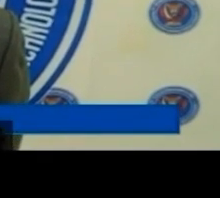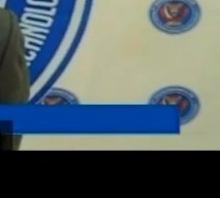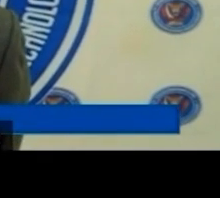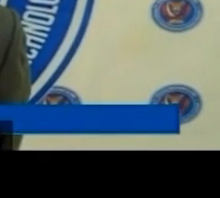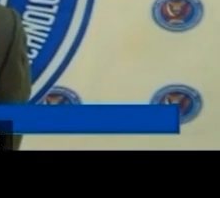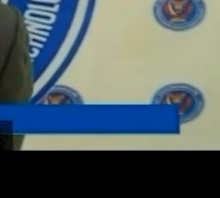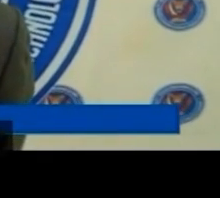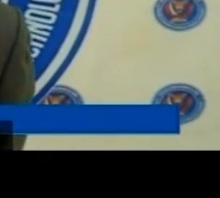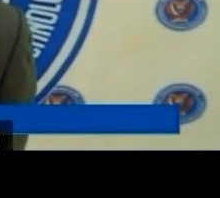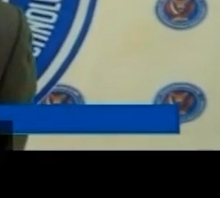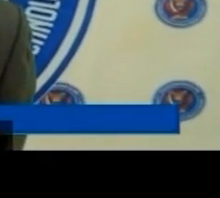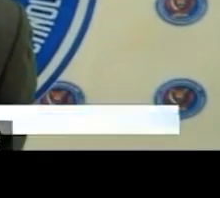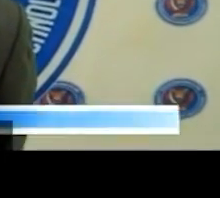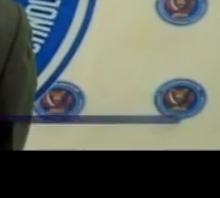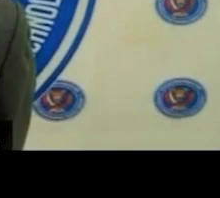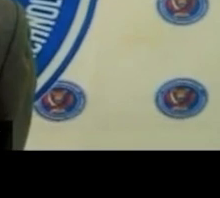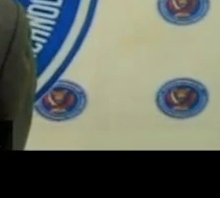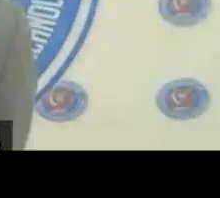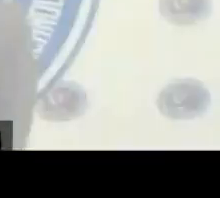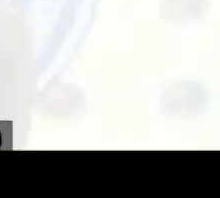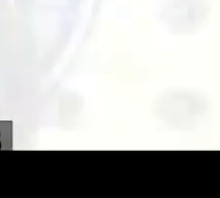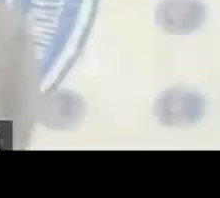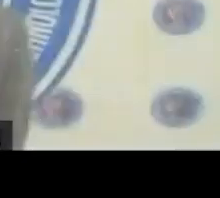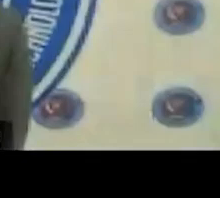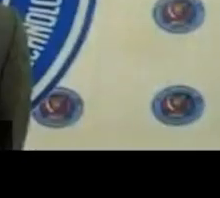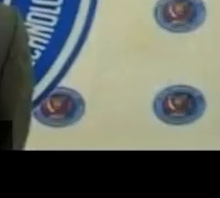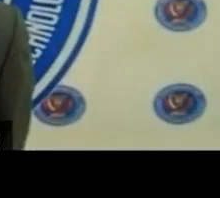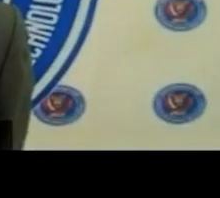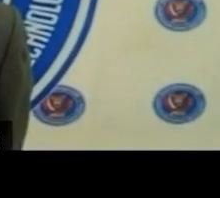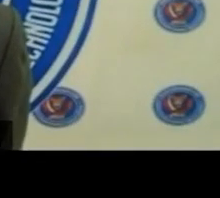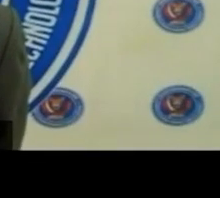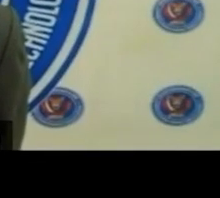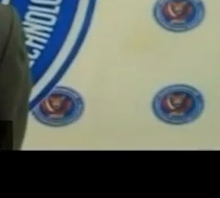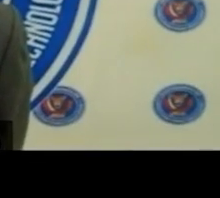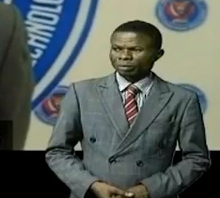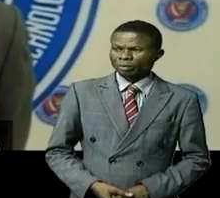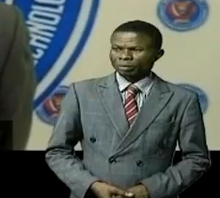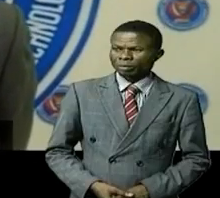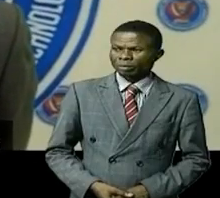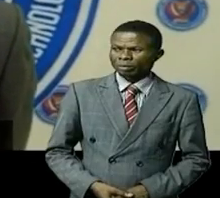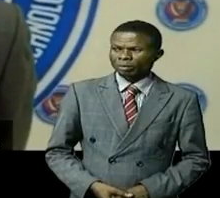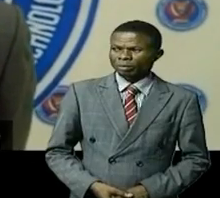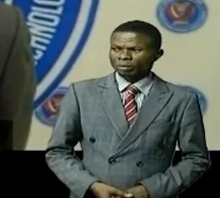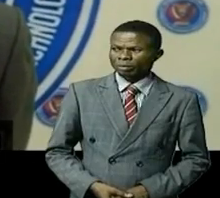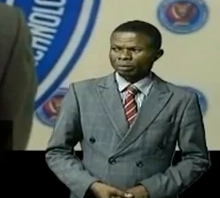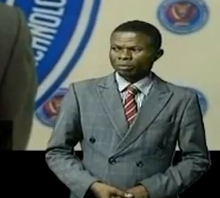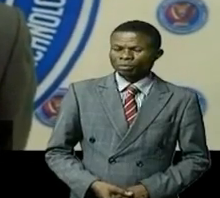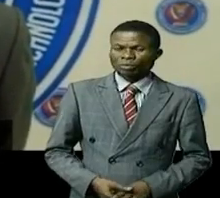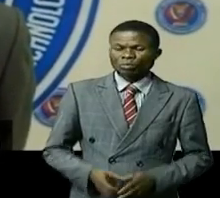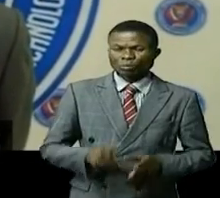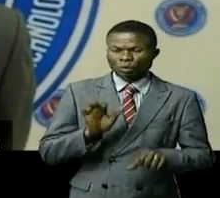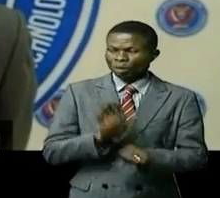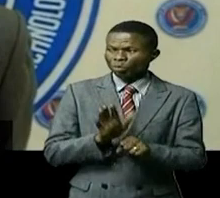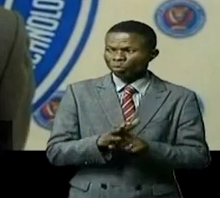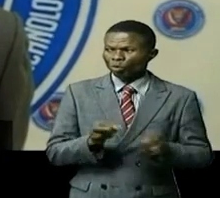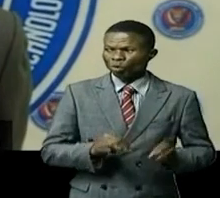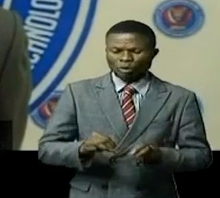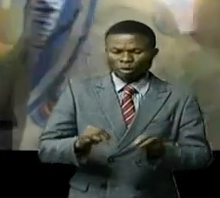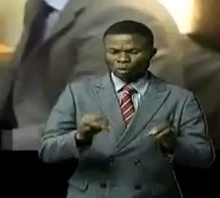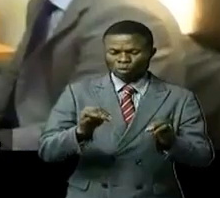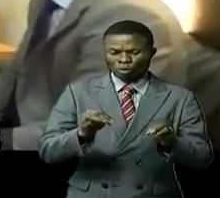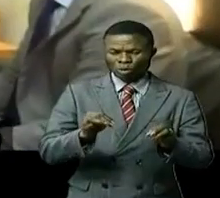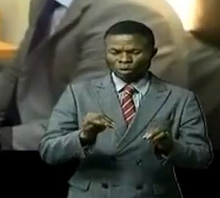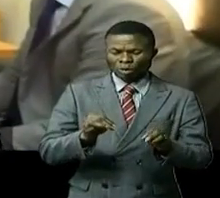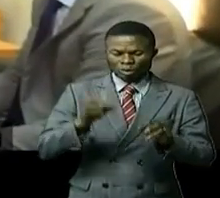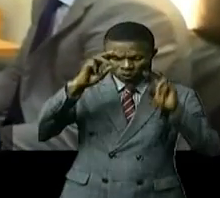deux sujets, surveillance et recherche. À Yangambi, il y a beaucoup de potentialités et il y a beaucoup